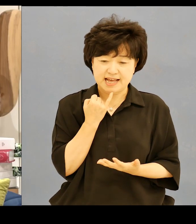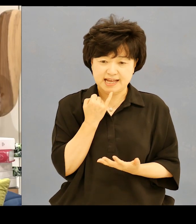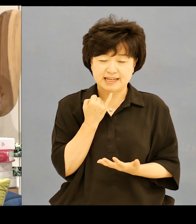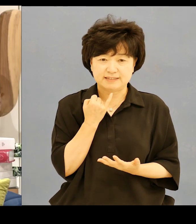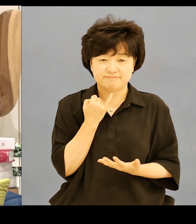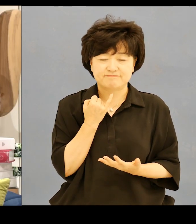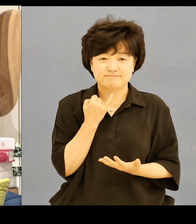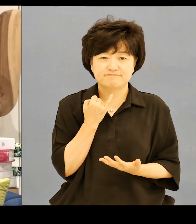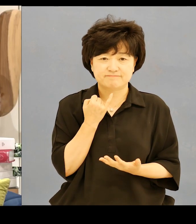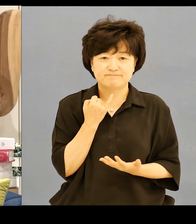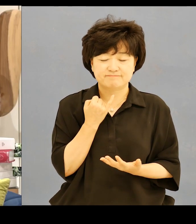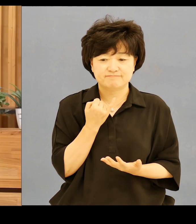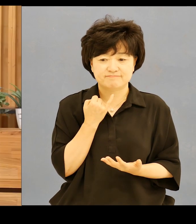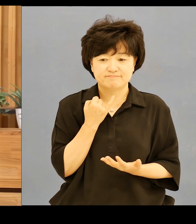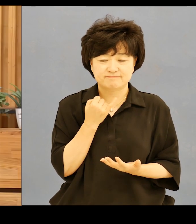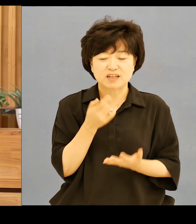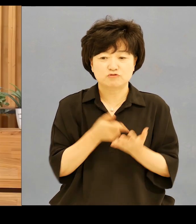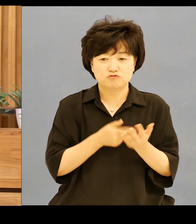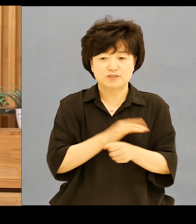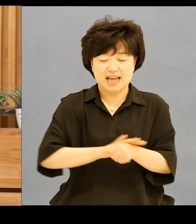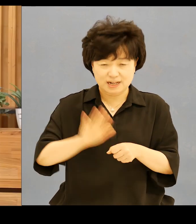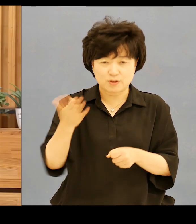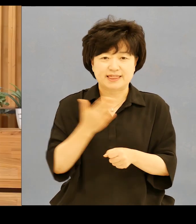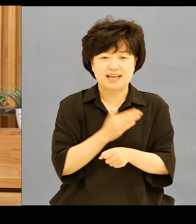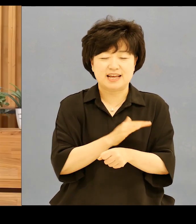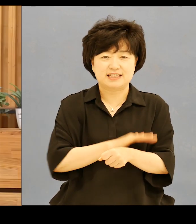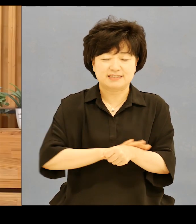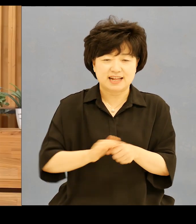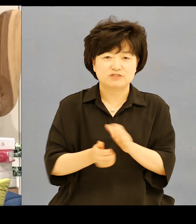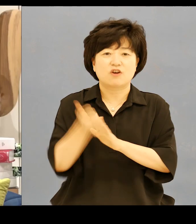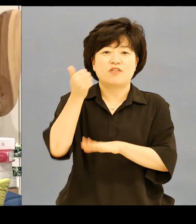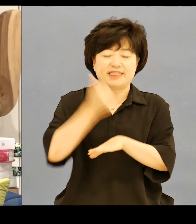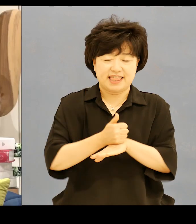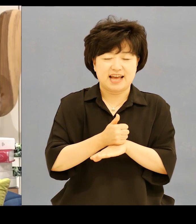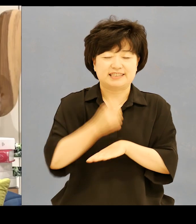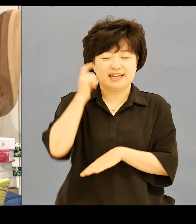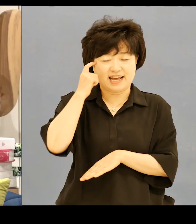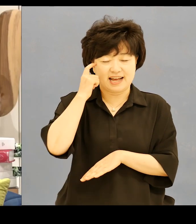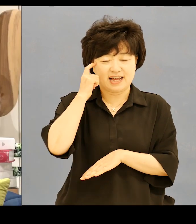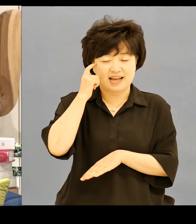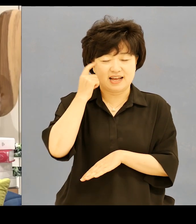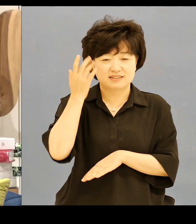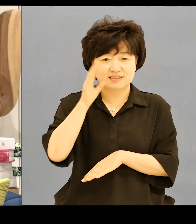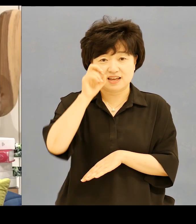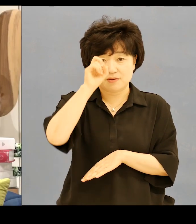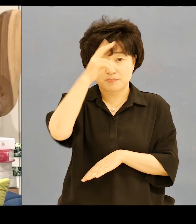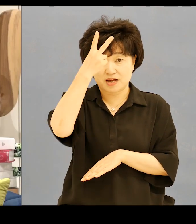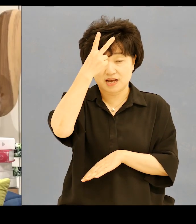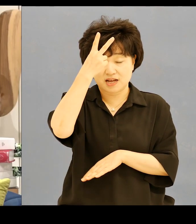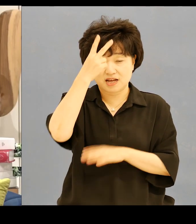괜찮아졌다고 생각을 했어요. 저희 가족들도 아 수술이 이제 잘 됐다. 근데 고2 되니까 이제